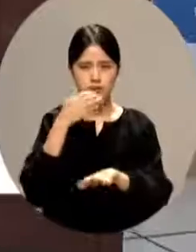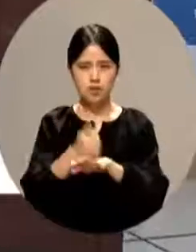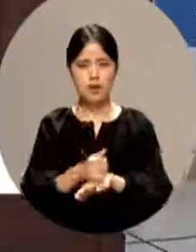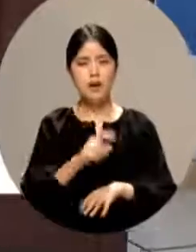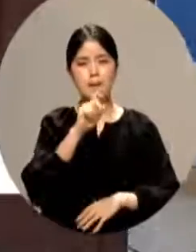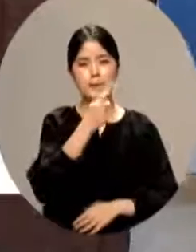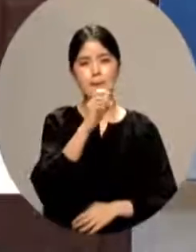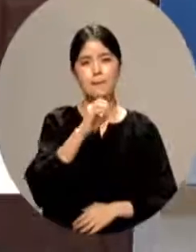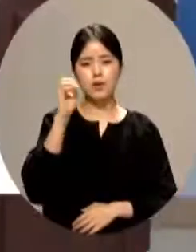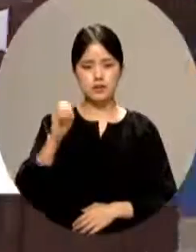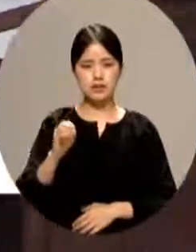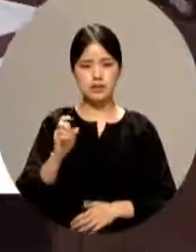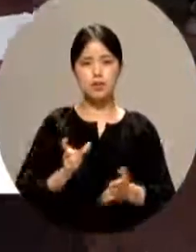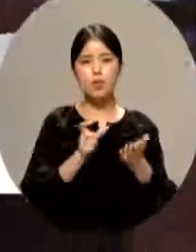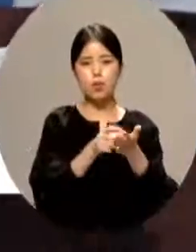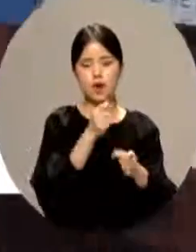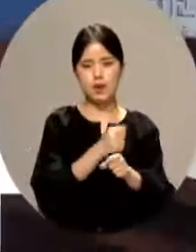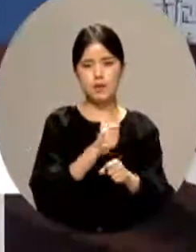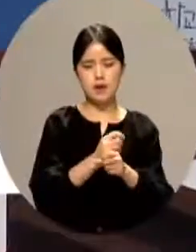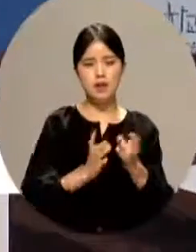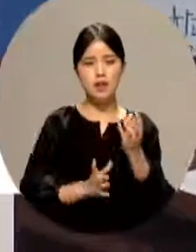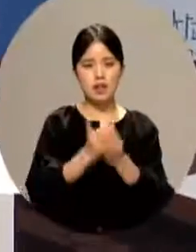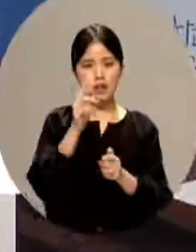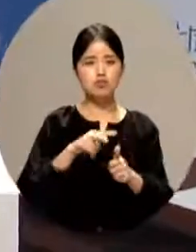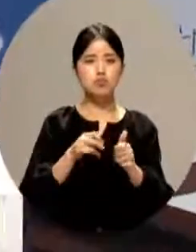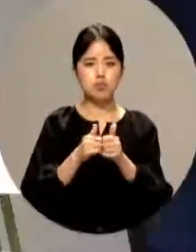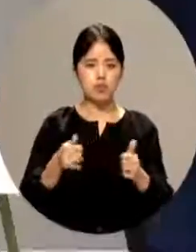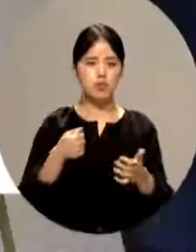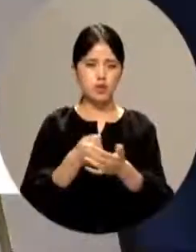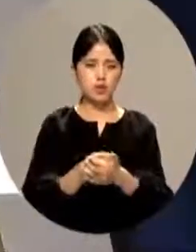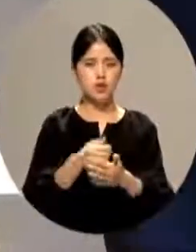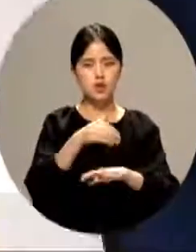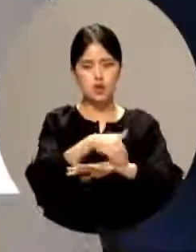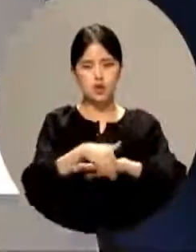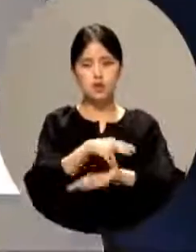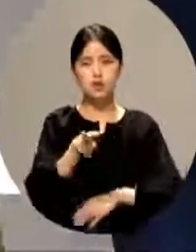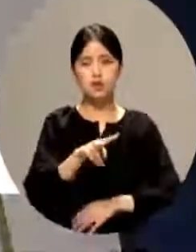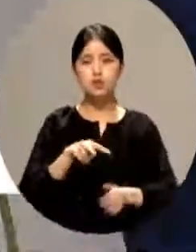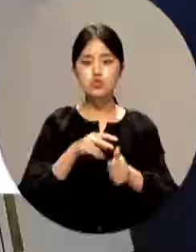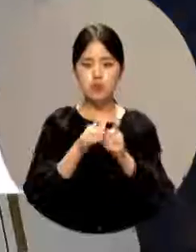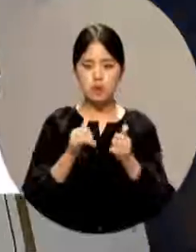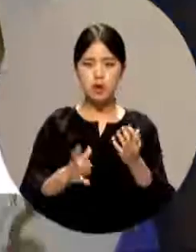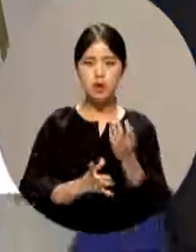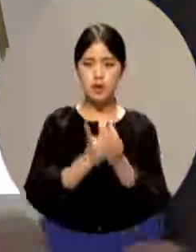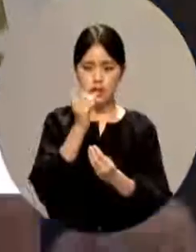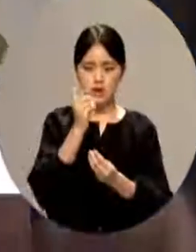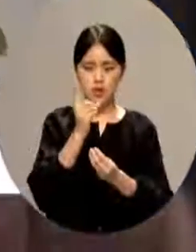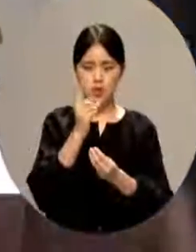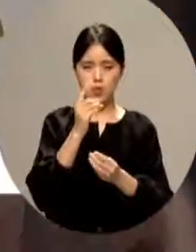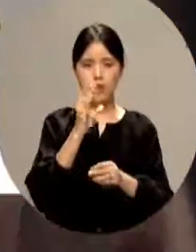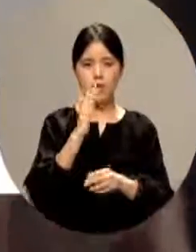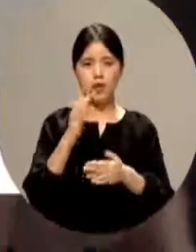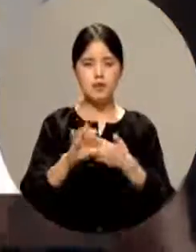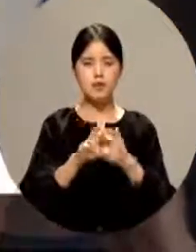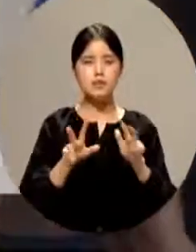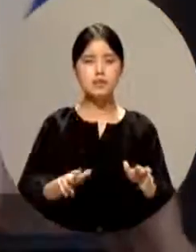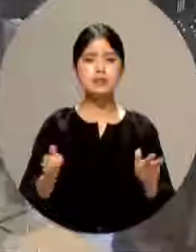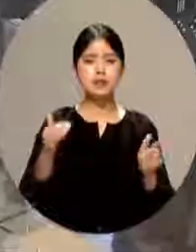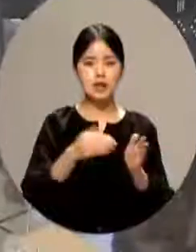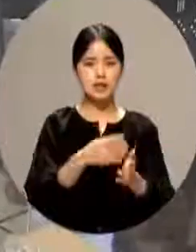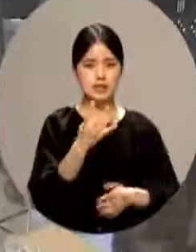반영한 최종 단일후보를 발표할 예정입니다 두 후보의 단일화가 최종 성사되면 지금까지